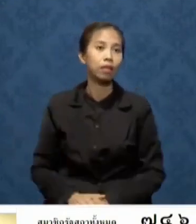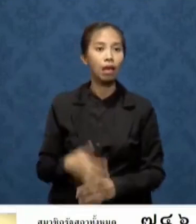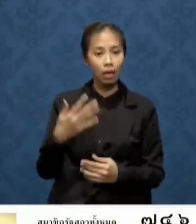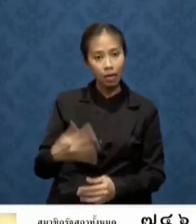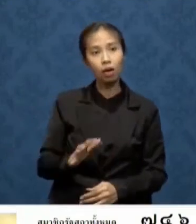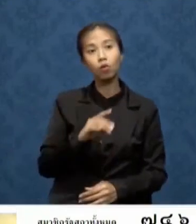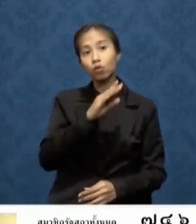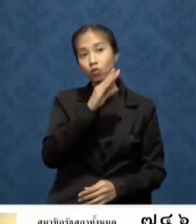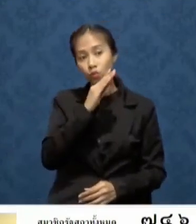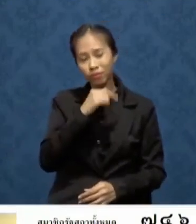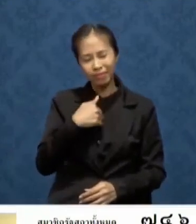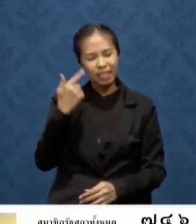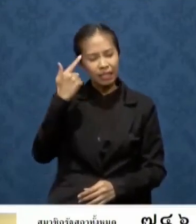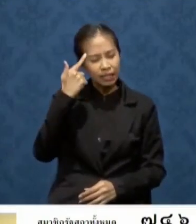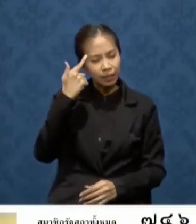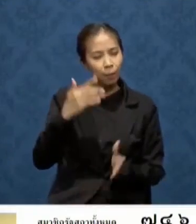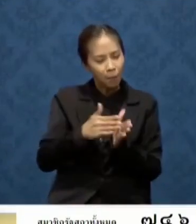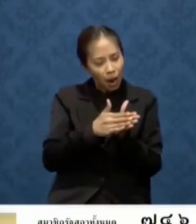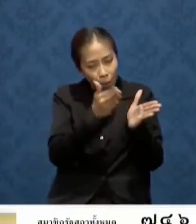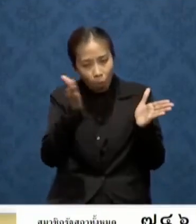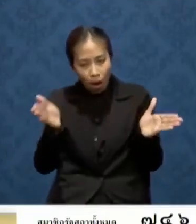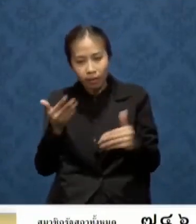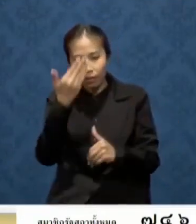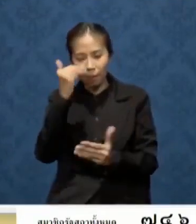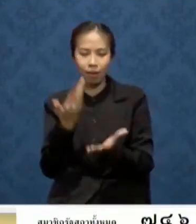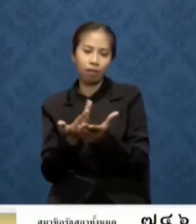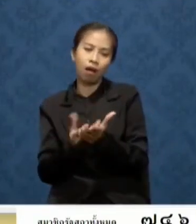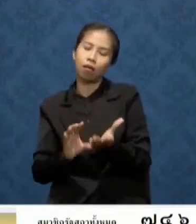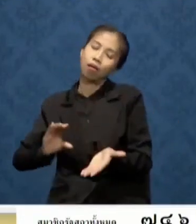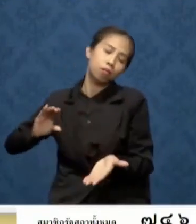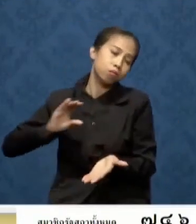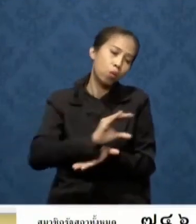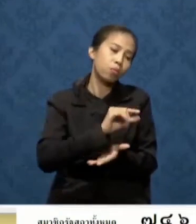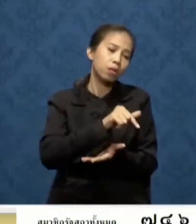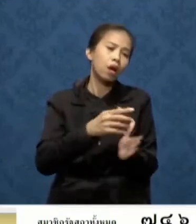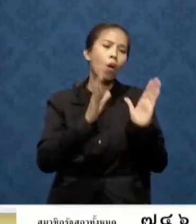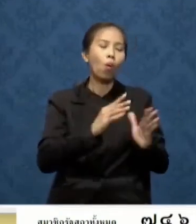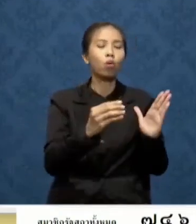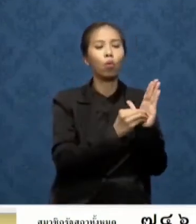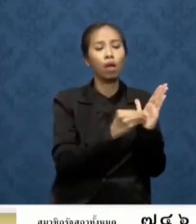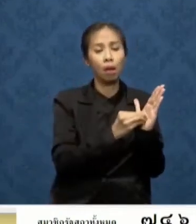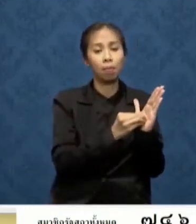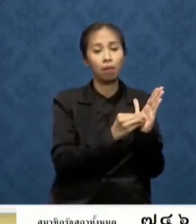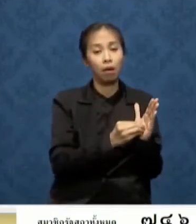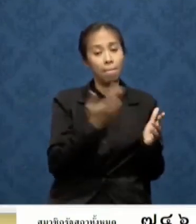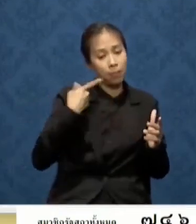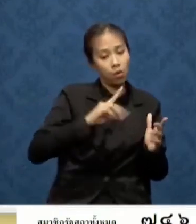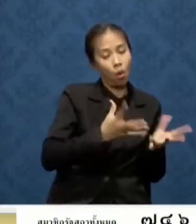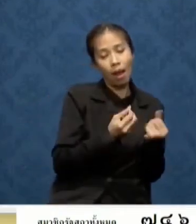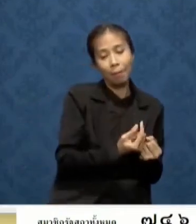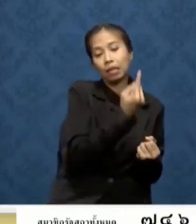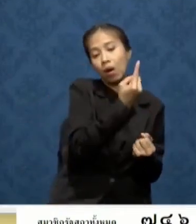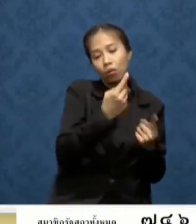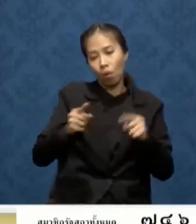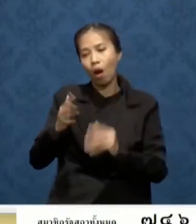หากจะมองภาษที่มกว้างกว่านั้นนะฮะไมเราเทเงินมาอุดหนุนให้แต่คนกรุง แล้ลดเลยคนตางจงหวัดคแ่